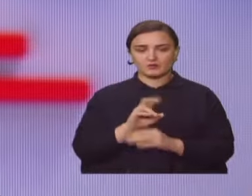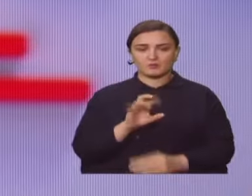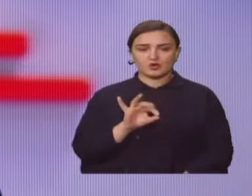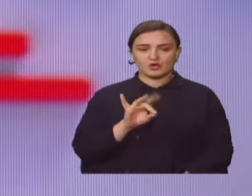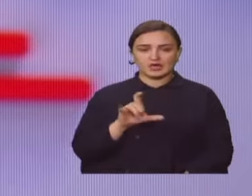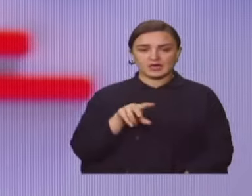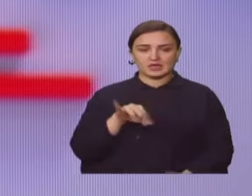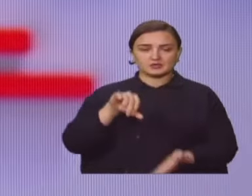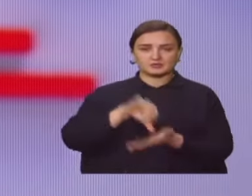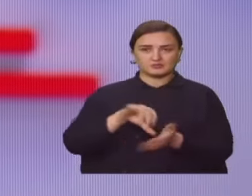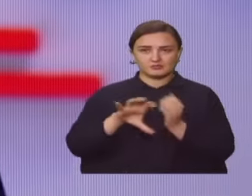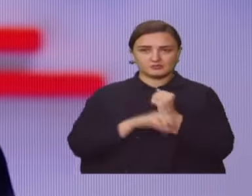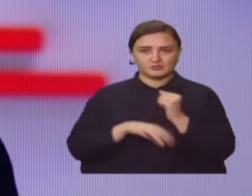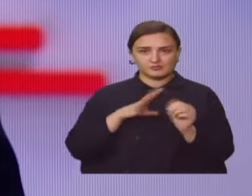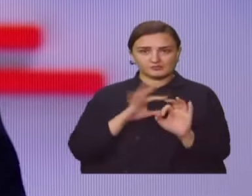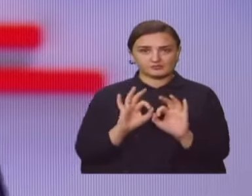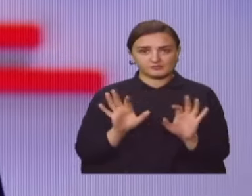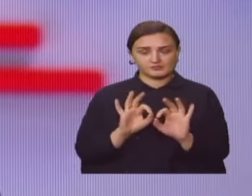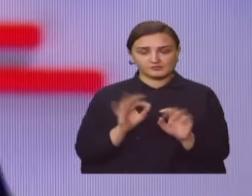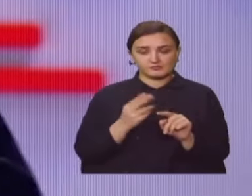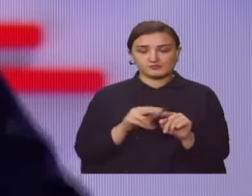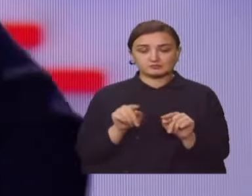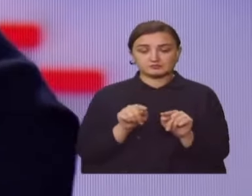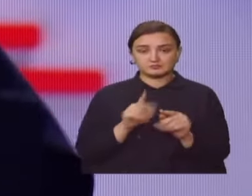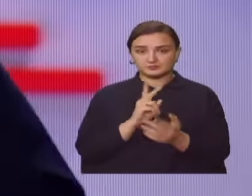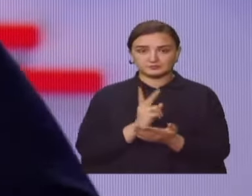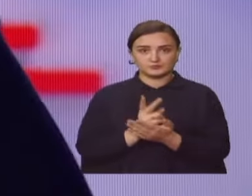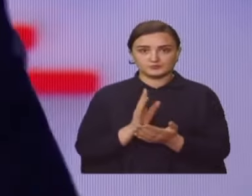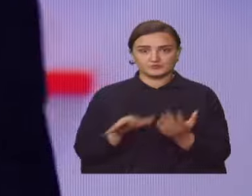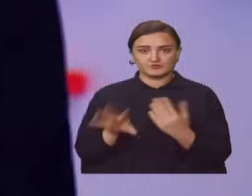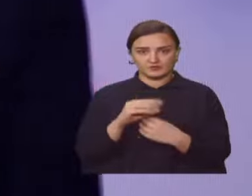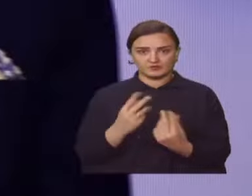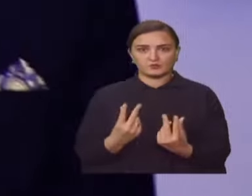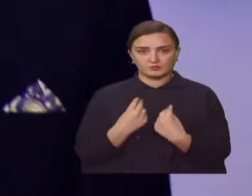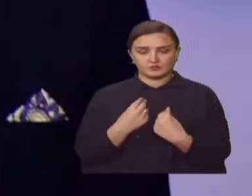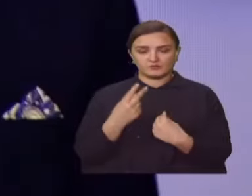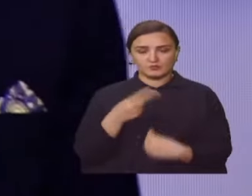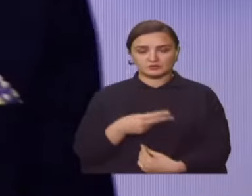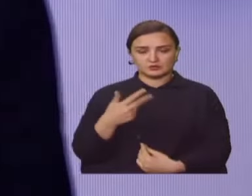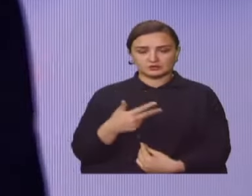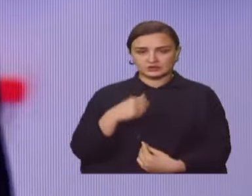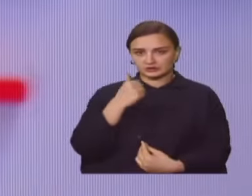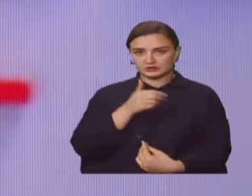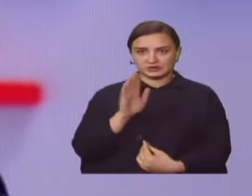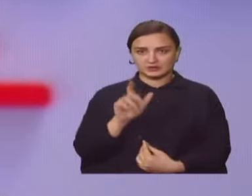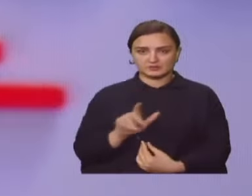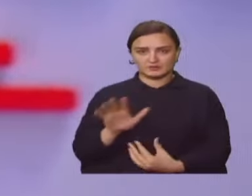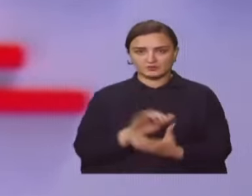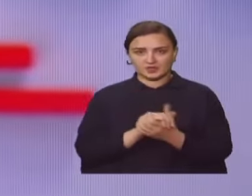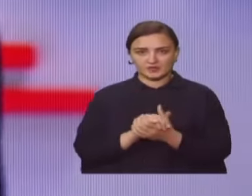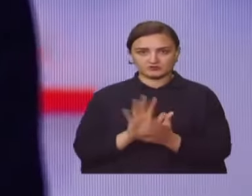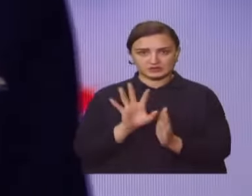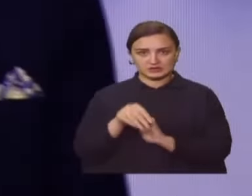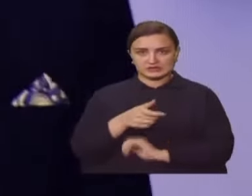ბორელის ბოლო განცხადება მახსენდება და ასე შემდეგ. ამის მიუხედავად თქვენ გპირდებით, რომ 2030 წელს გავხდებით ევროკავშირის წევრი და